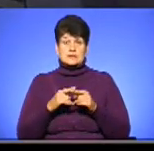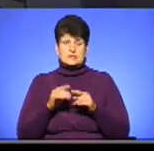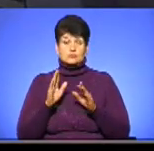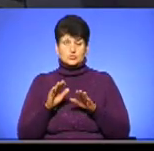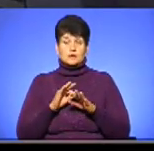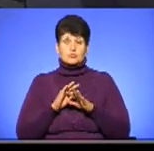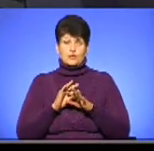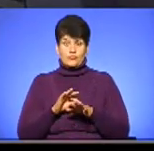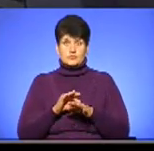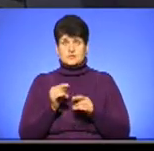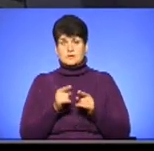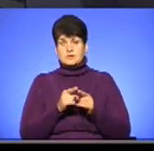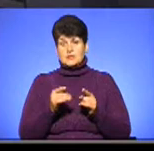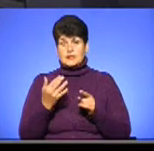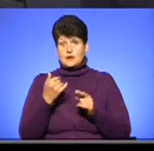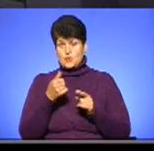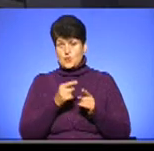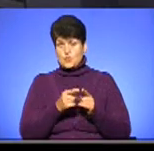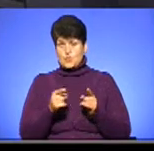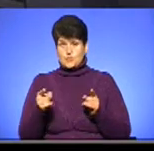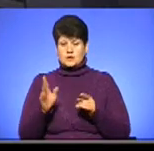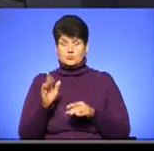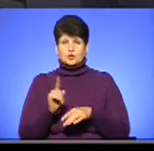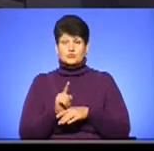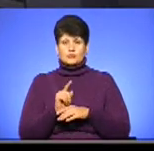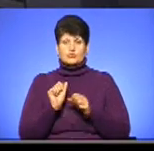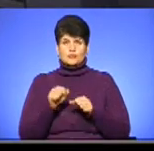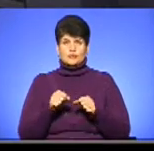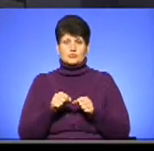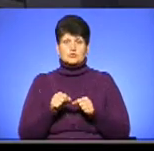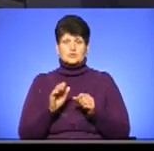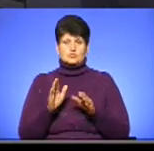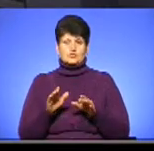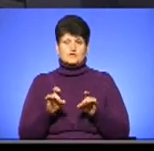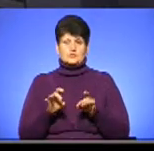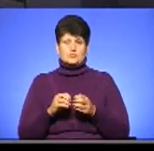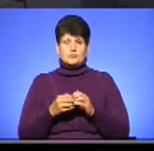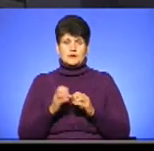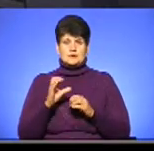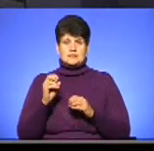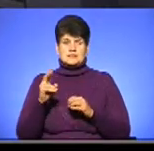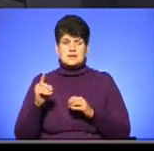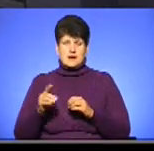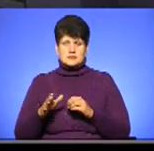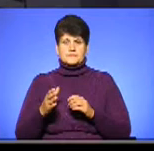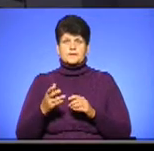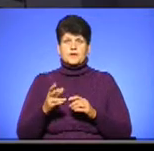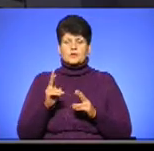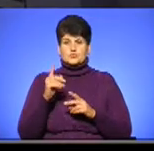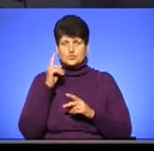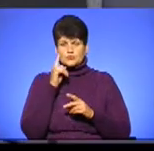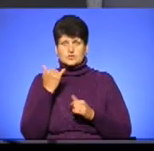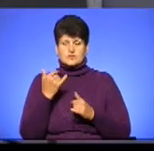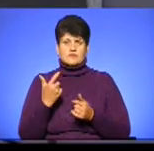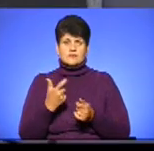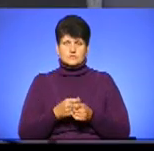проводитися упродовж кількох років і стане це, скажімо, нормою, то тоді можна буде розв'язати проблему сказу. Де то собі може думати, що якщо це зараз провели,